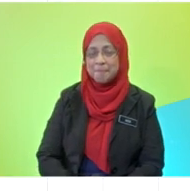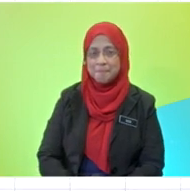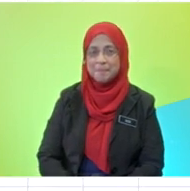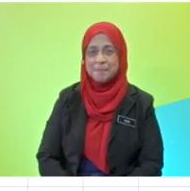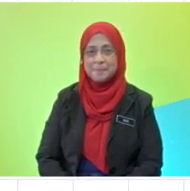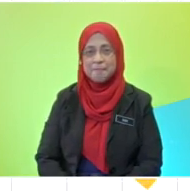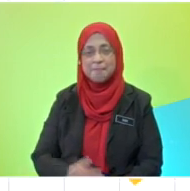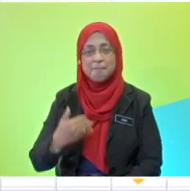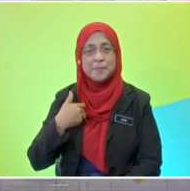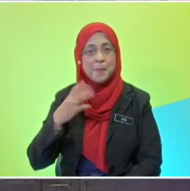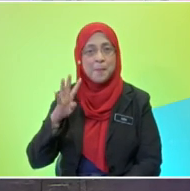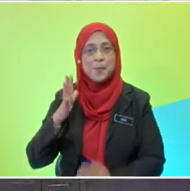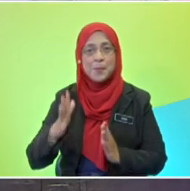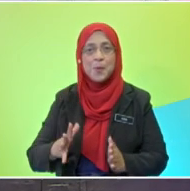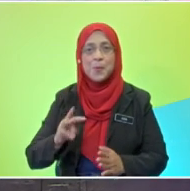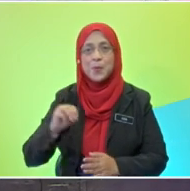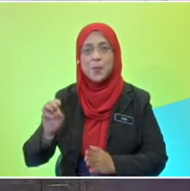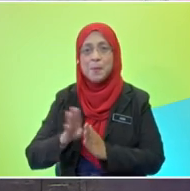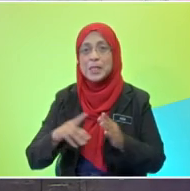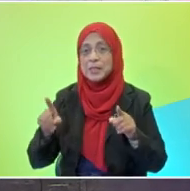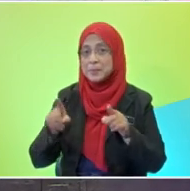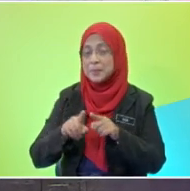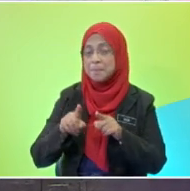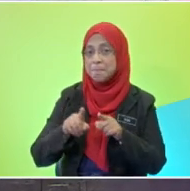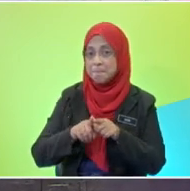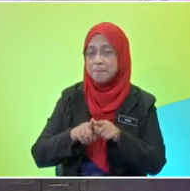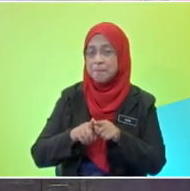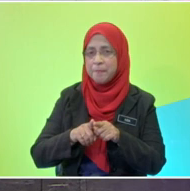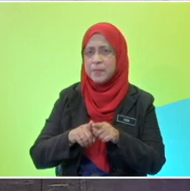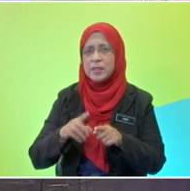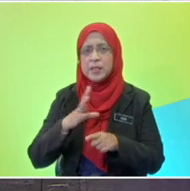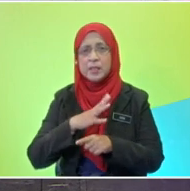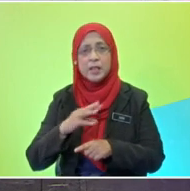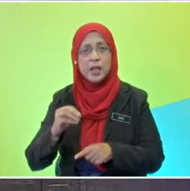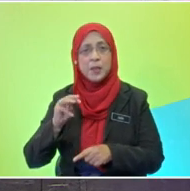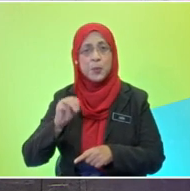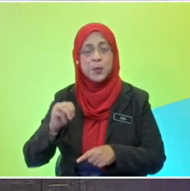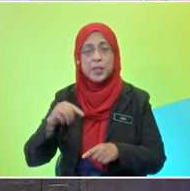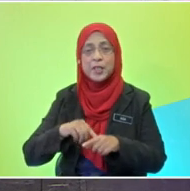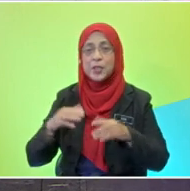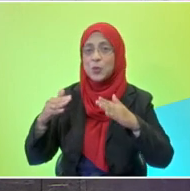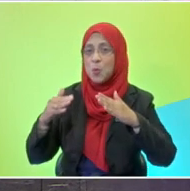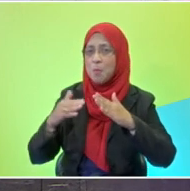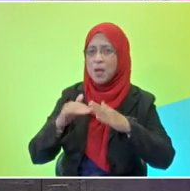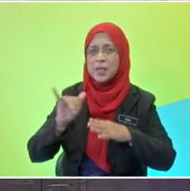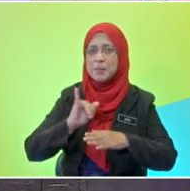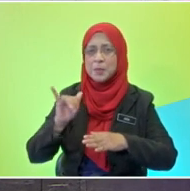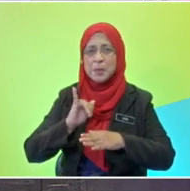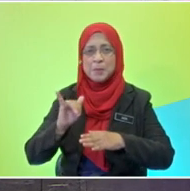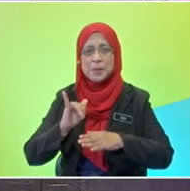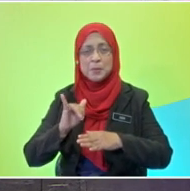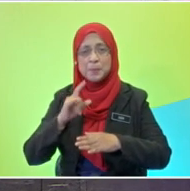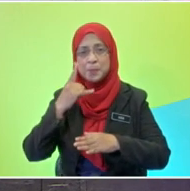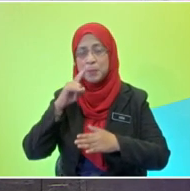kita lihat pada hari ini dan saya yakin saya bukan mulut kita lihat saja yang bersemangat untuk belajar mata pelajaran Pendidikan Islam dengan topik